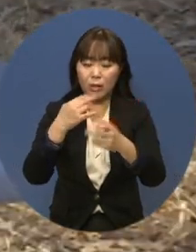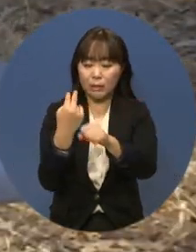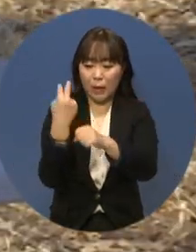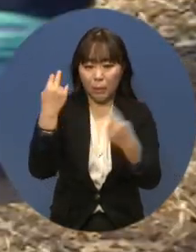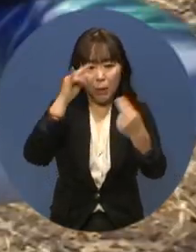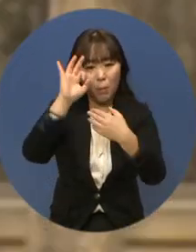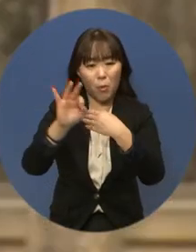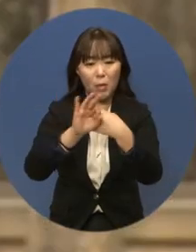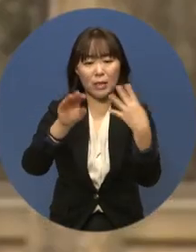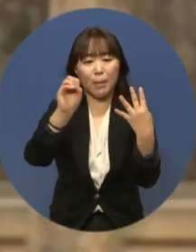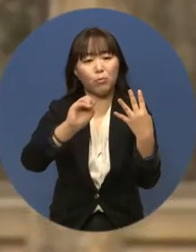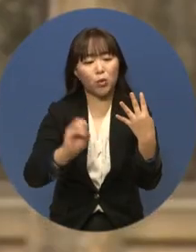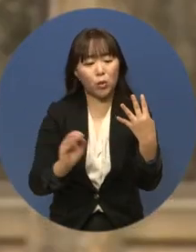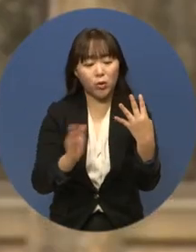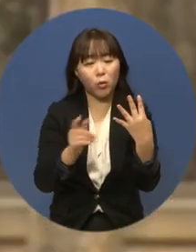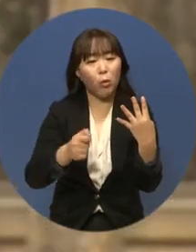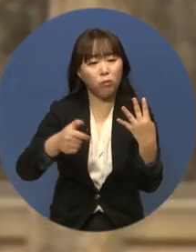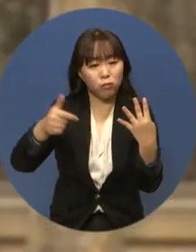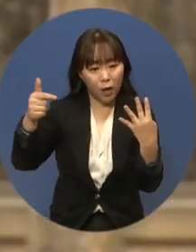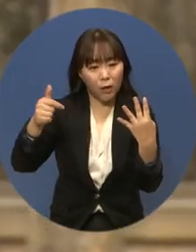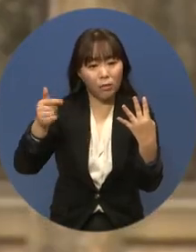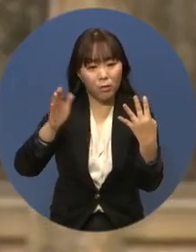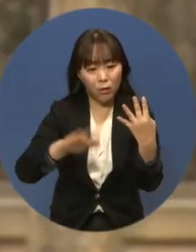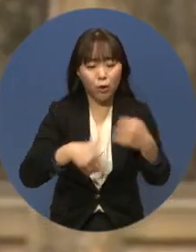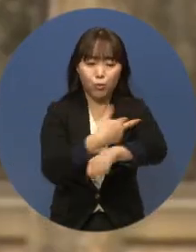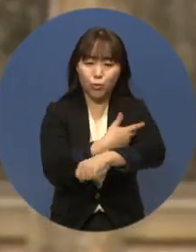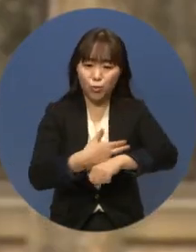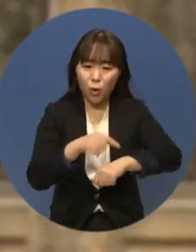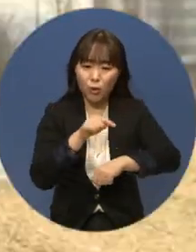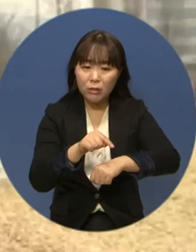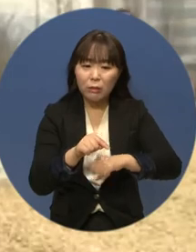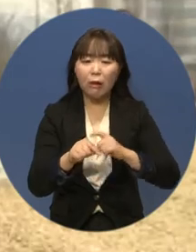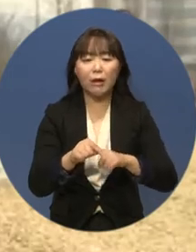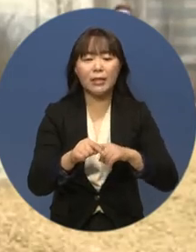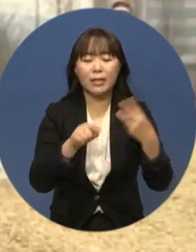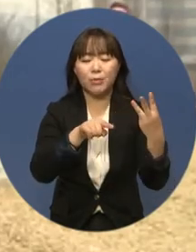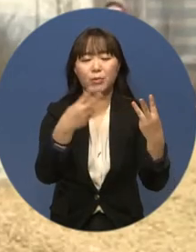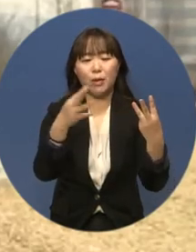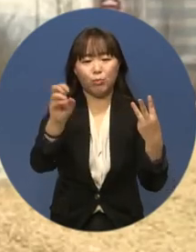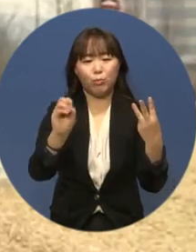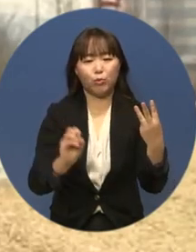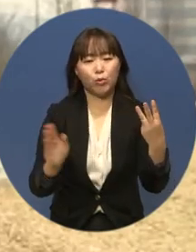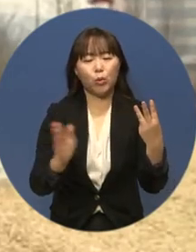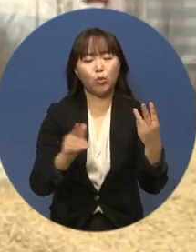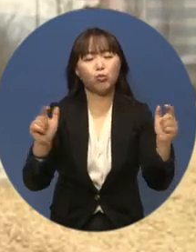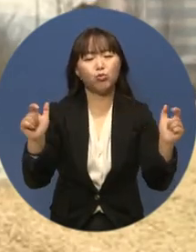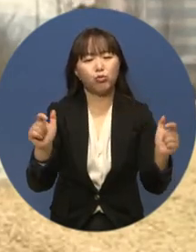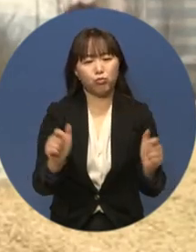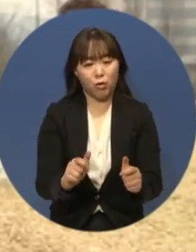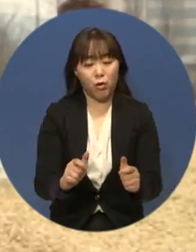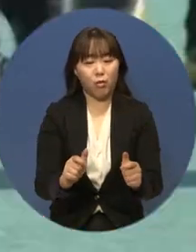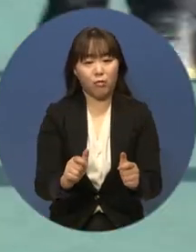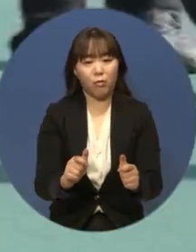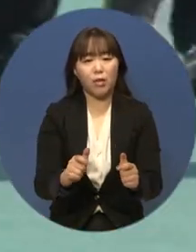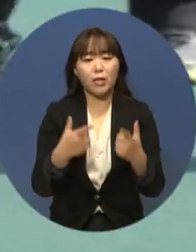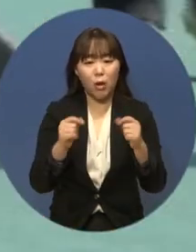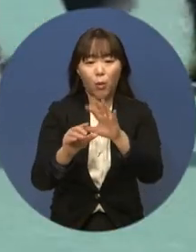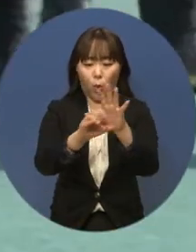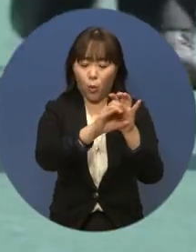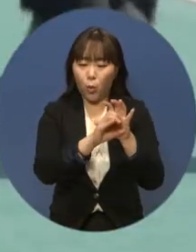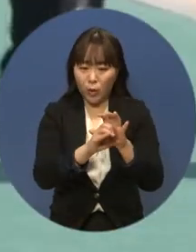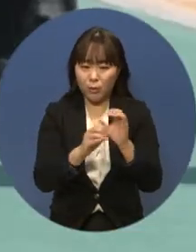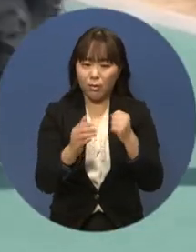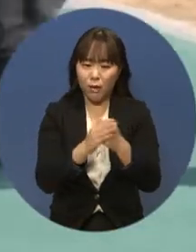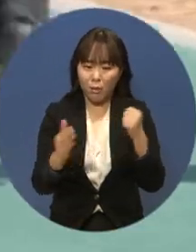대비 4%포인트 정도 증가한 반면 수영은 3.3%포인트 감소한 것으로 조사돼 코로나19로